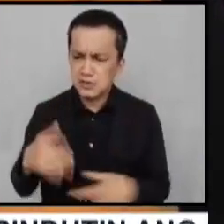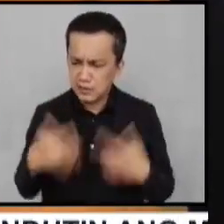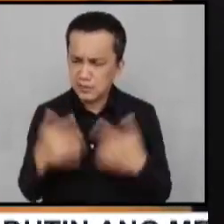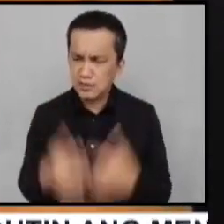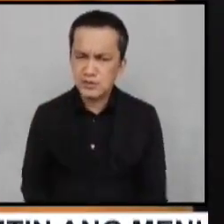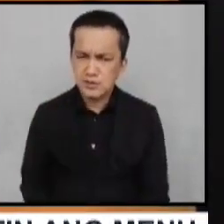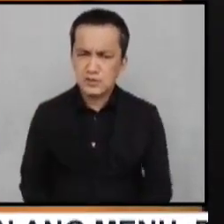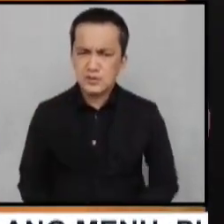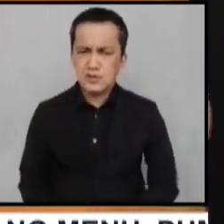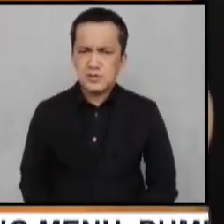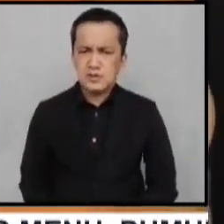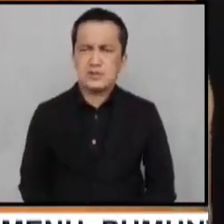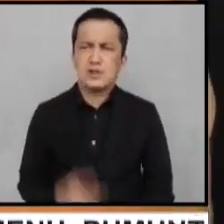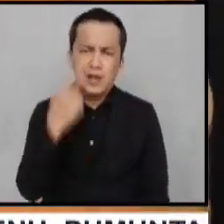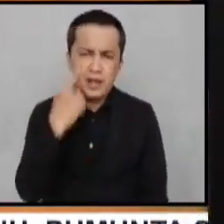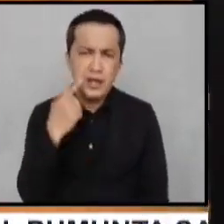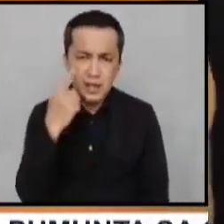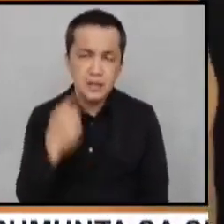din.